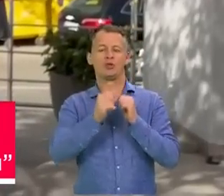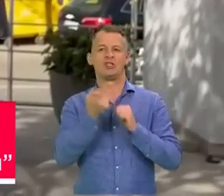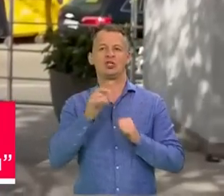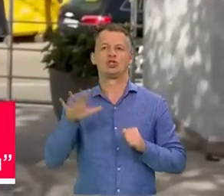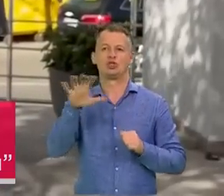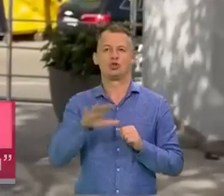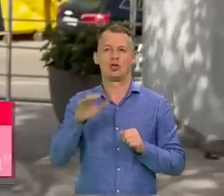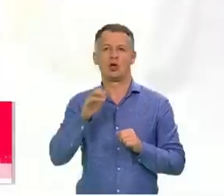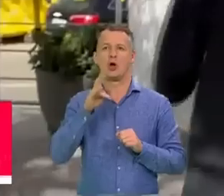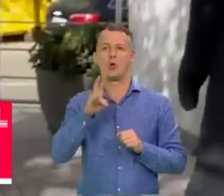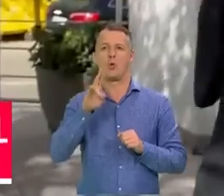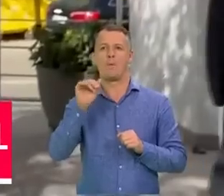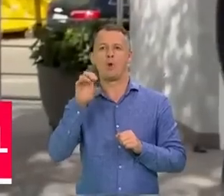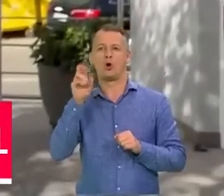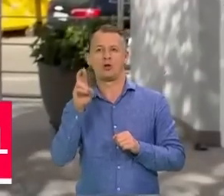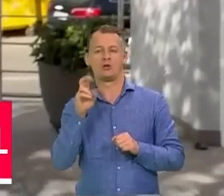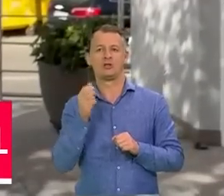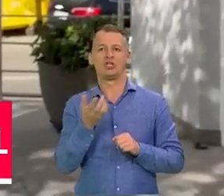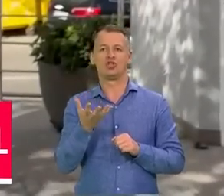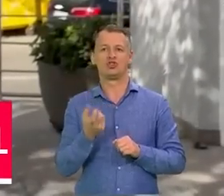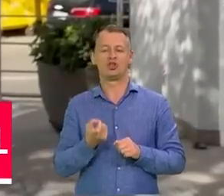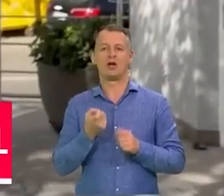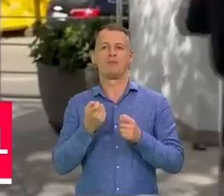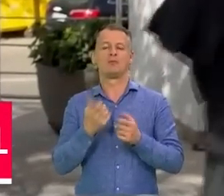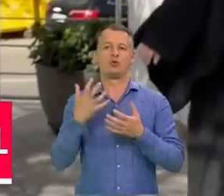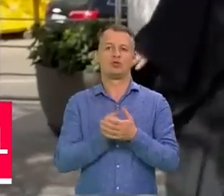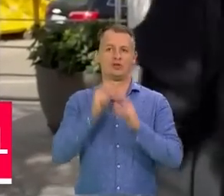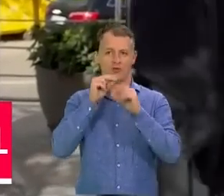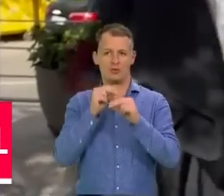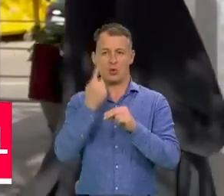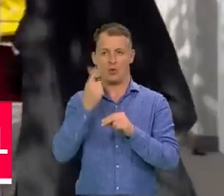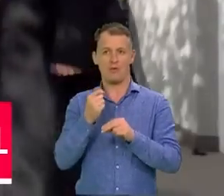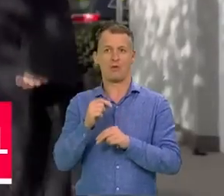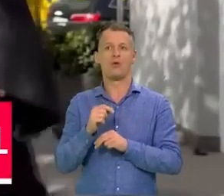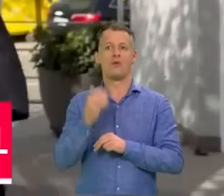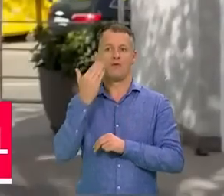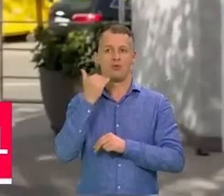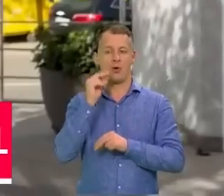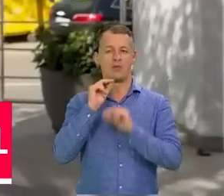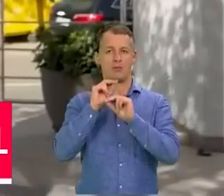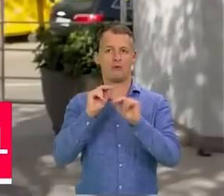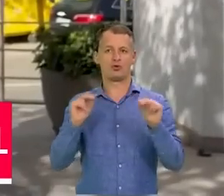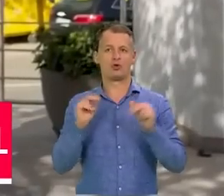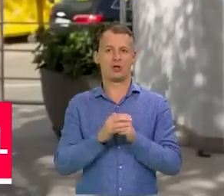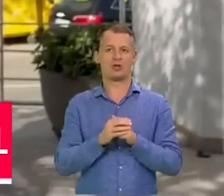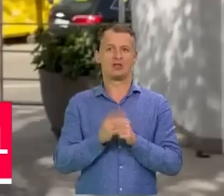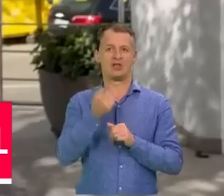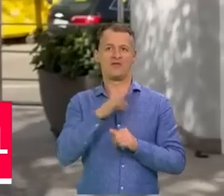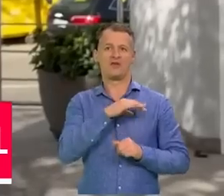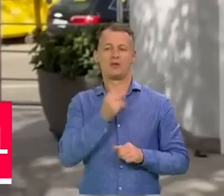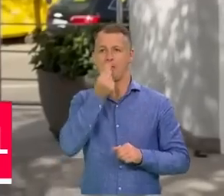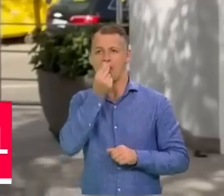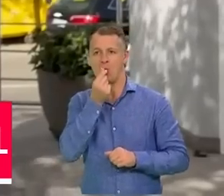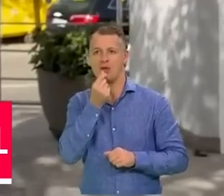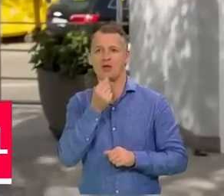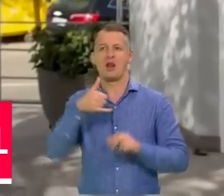din zona humorului. Din ce am reușit să vorbesc cu una dintre doamnele profesoare din Franța, bănuia